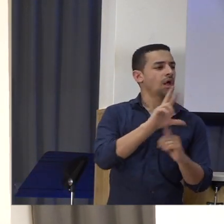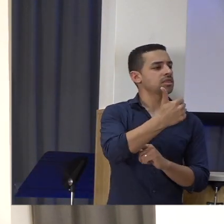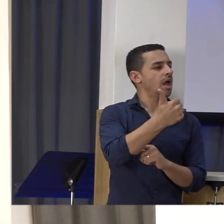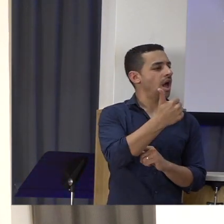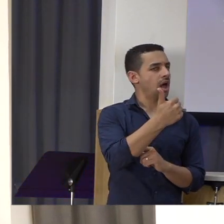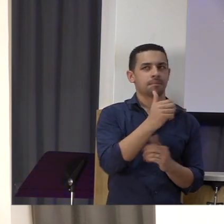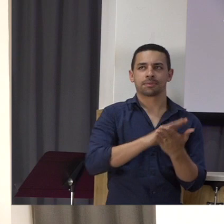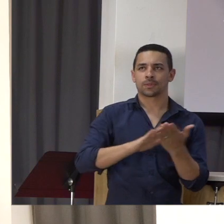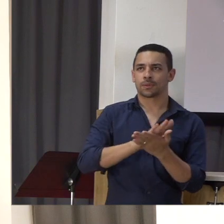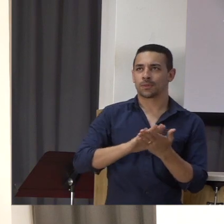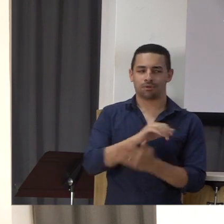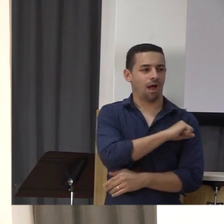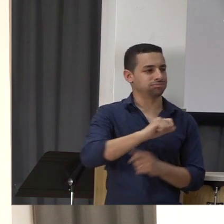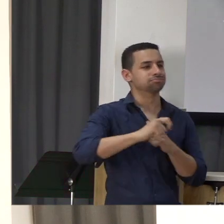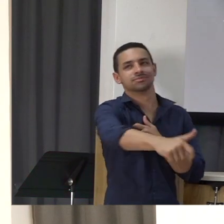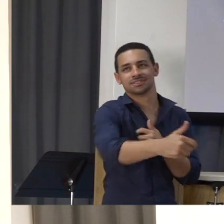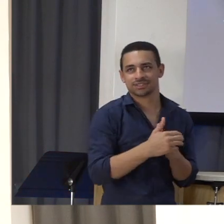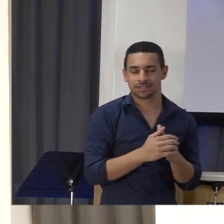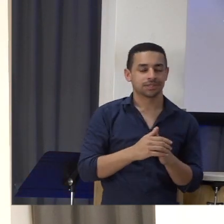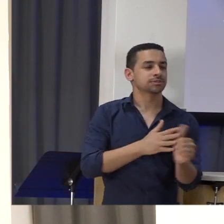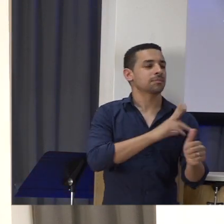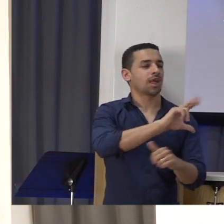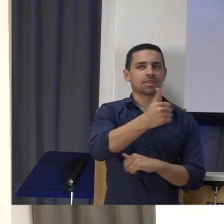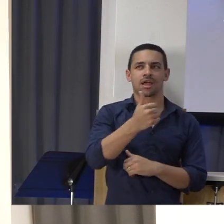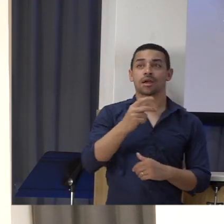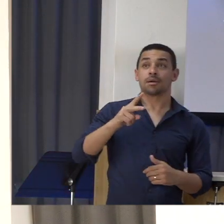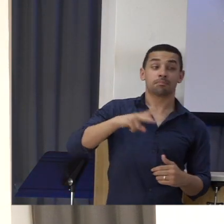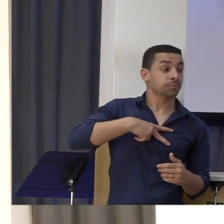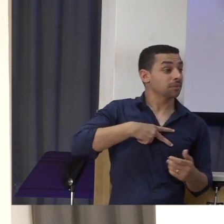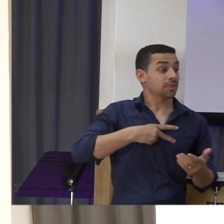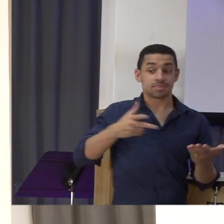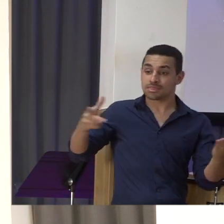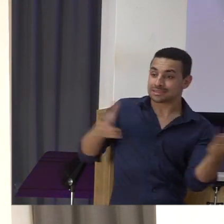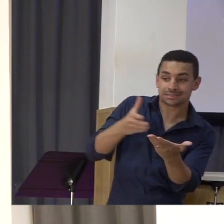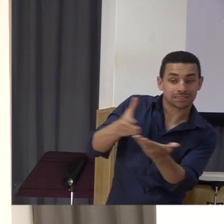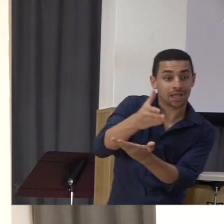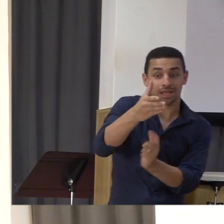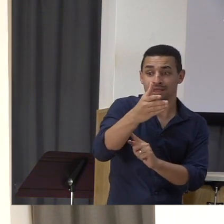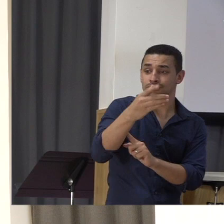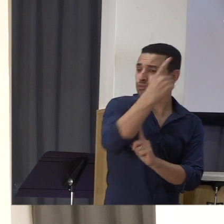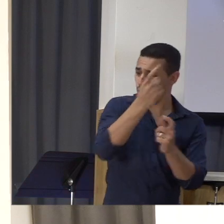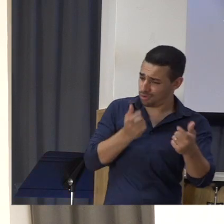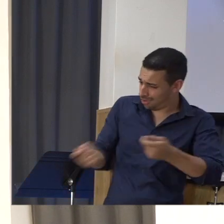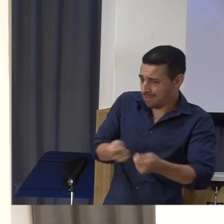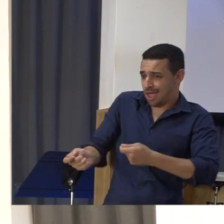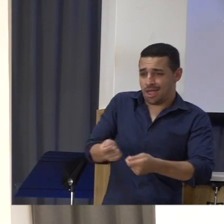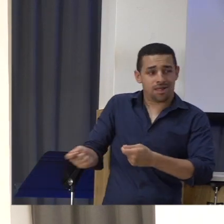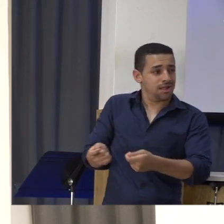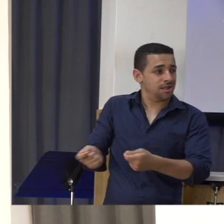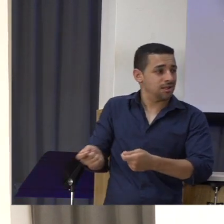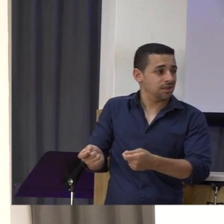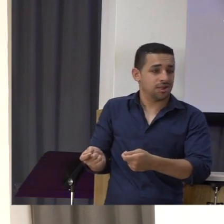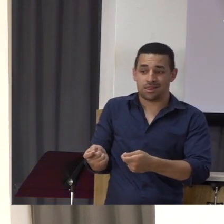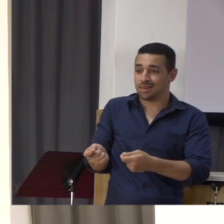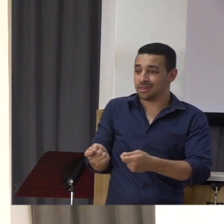dit, pardon, excusez-moi, ça va un peu plus vite, « Mes destinées sont dans ta main. » Dans ta main. Ça